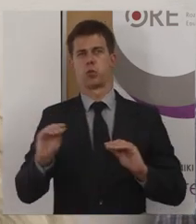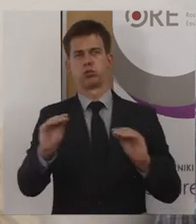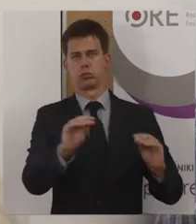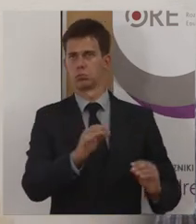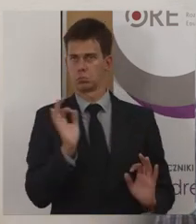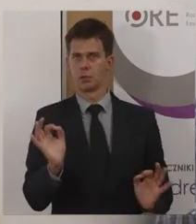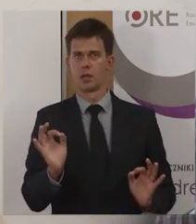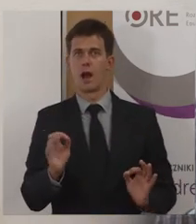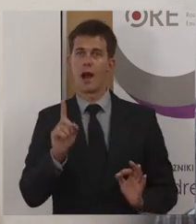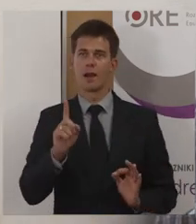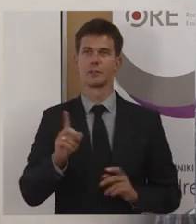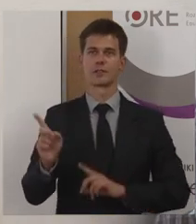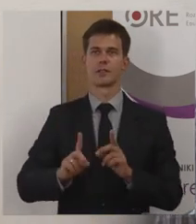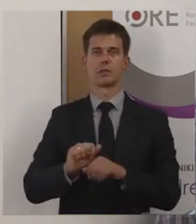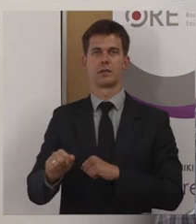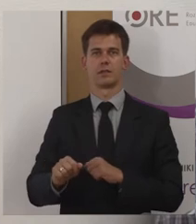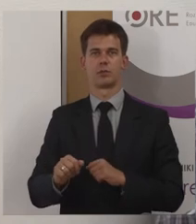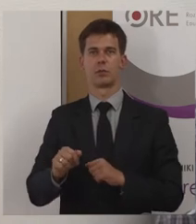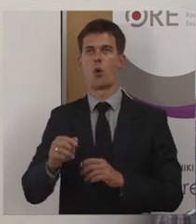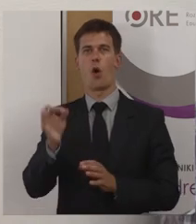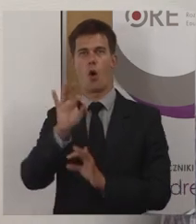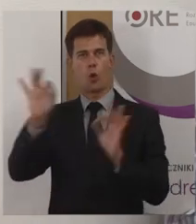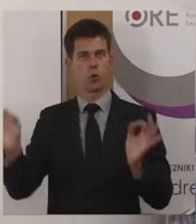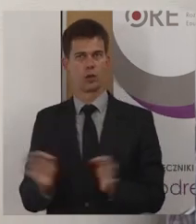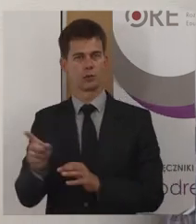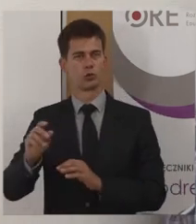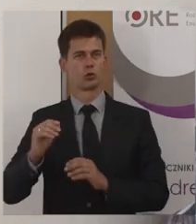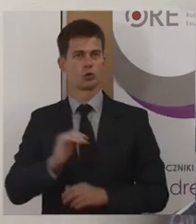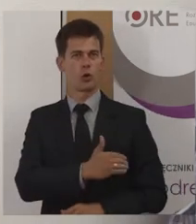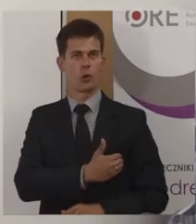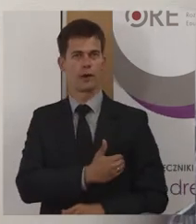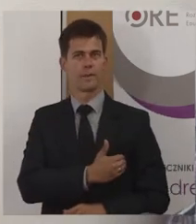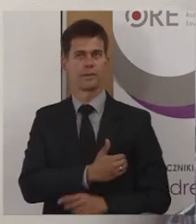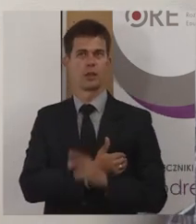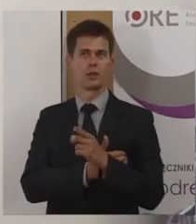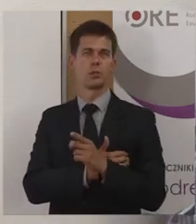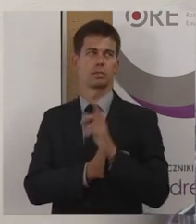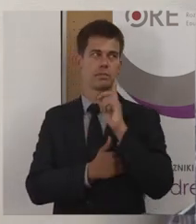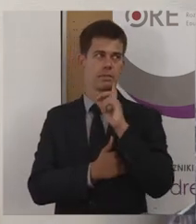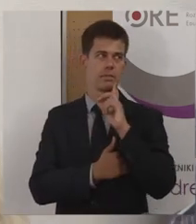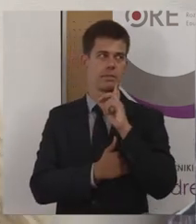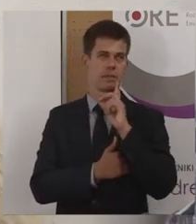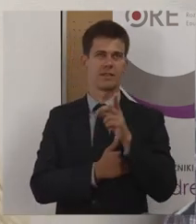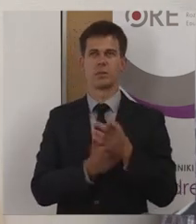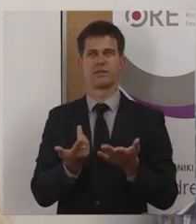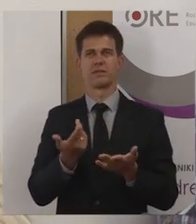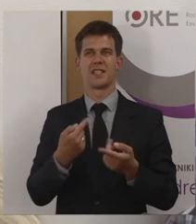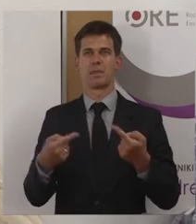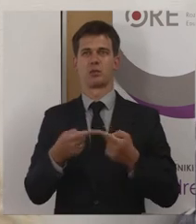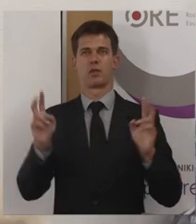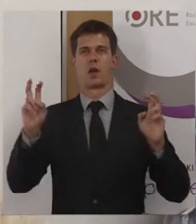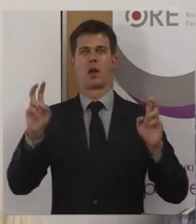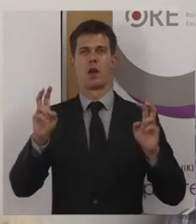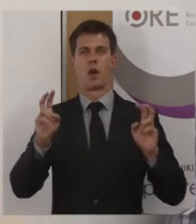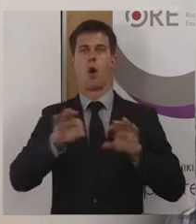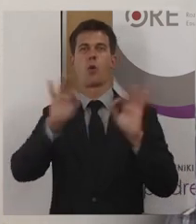żeby uczniowie chodzący do szkół ogólnodostępnych, chociaż powiem wam, że coraz mniej mi się podoba ta nazwa, ponieważ my jako ośrodki specjalne